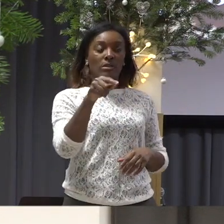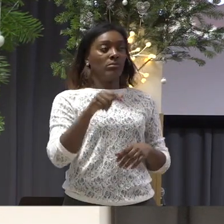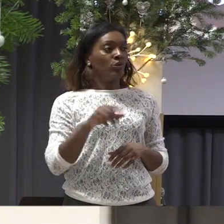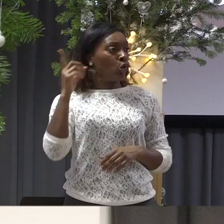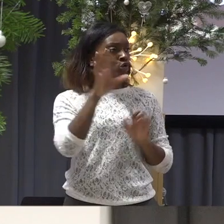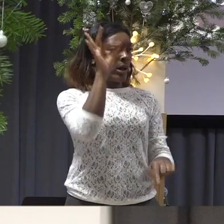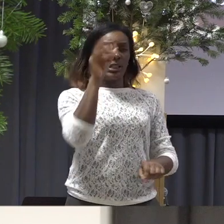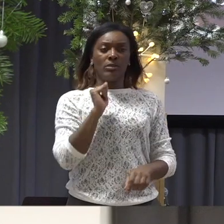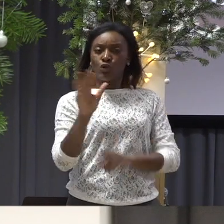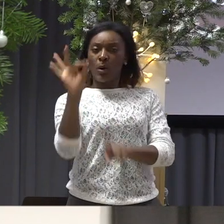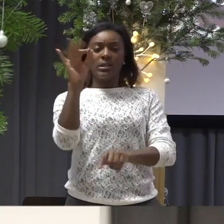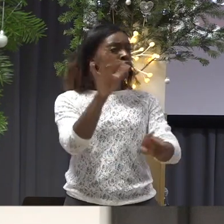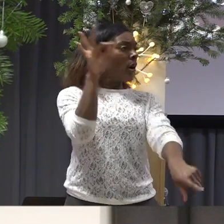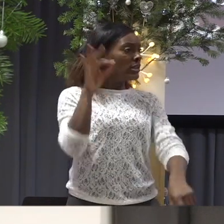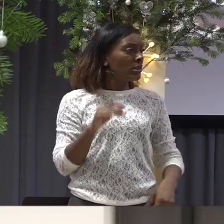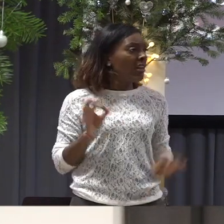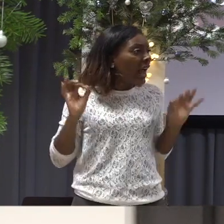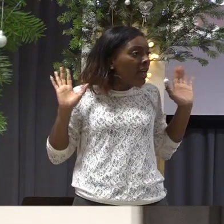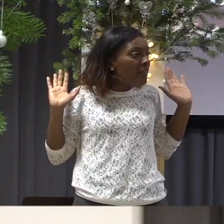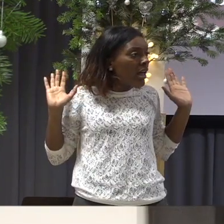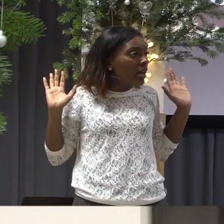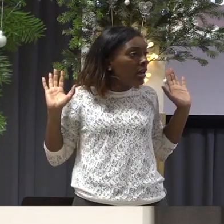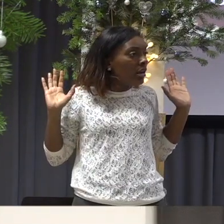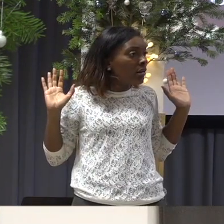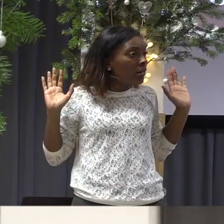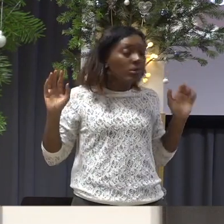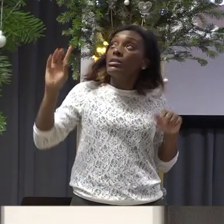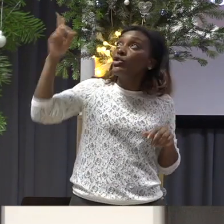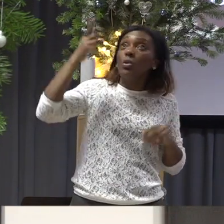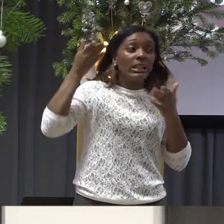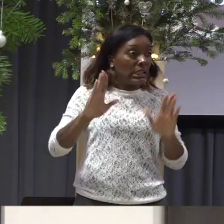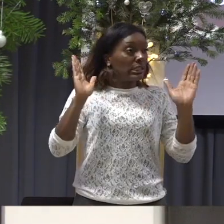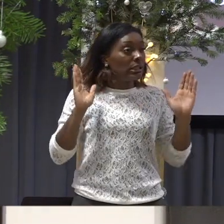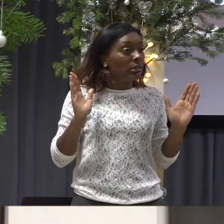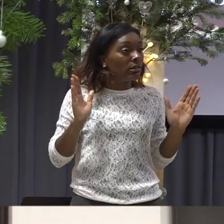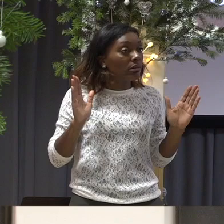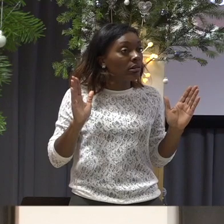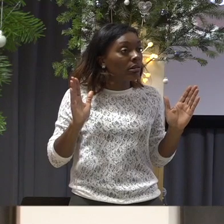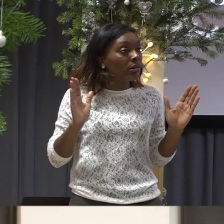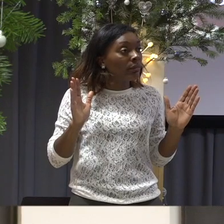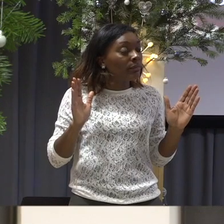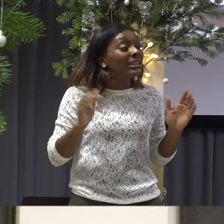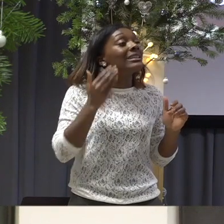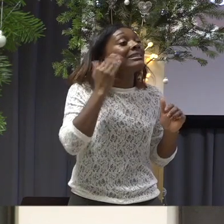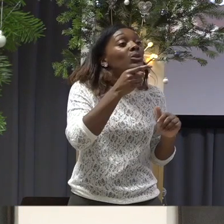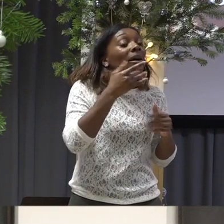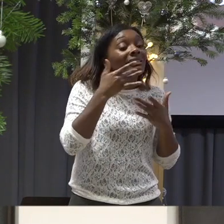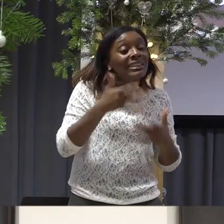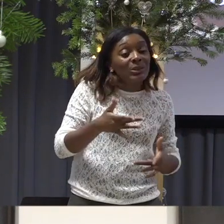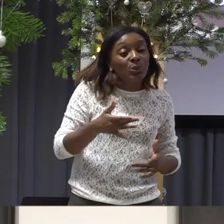regardait. Je vais te dire une chose, même si tu es déçu par ce que tu vois aujourd'hui, mais garde confiance en